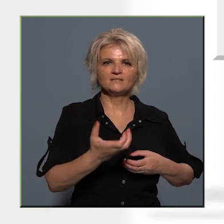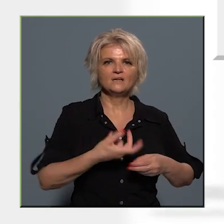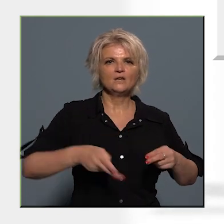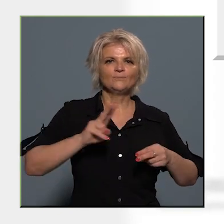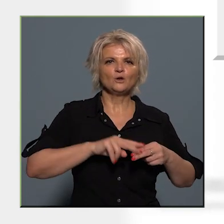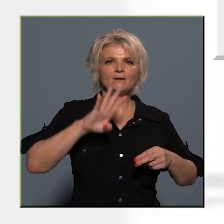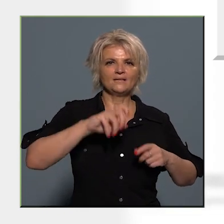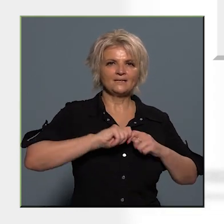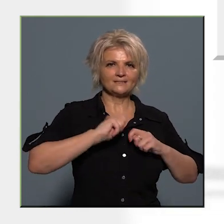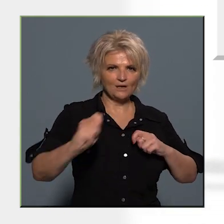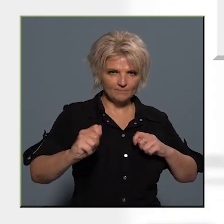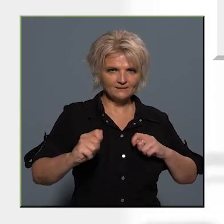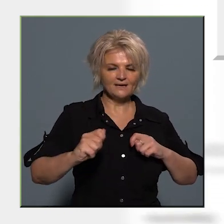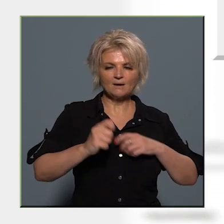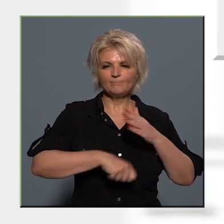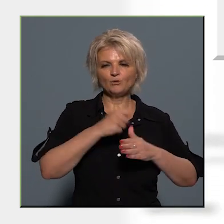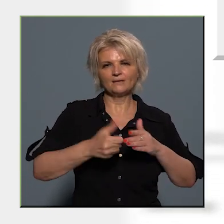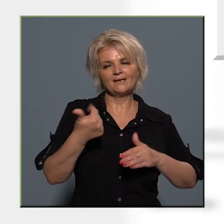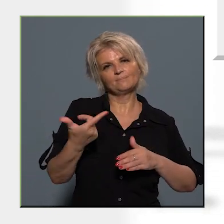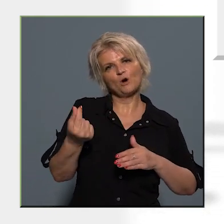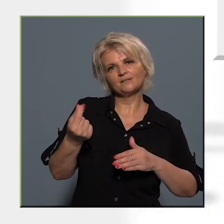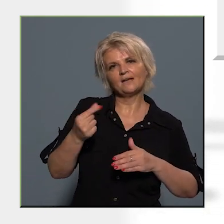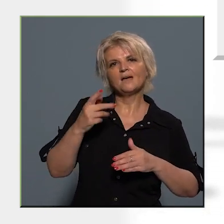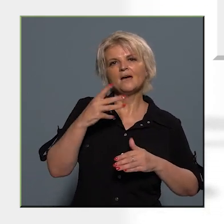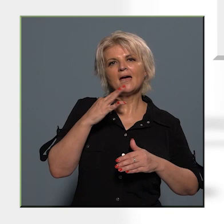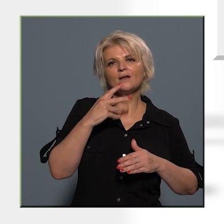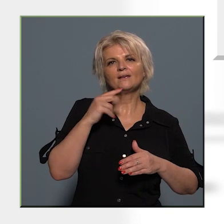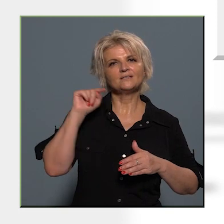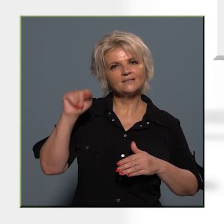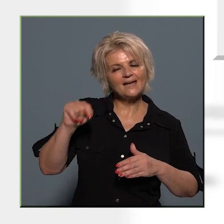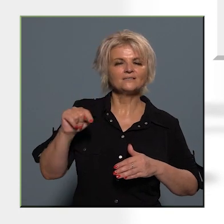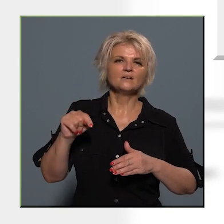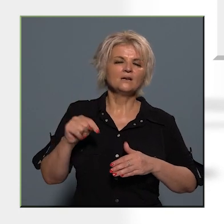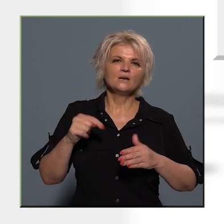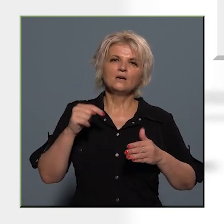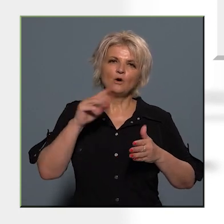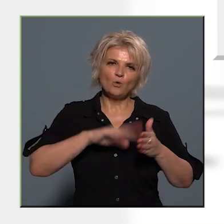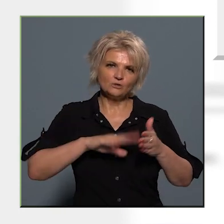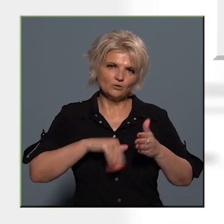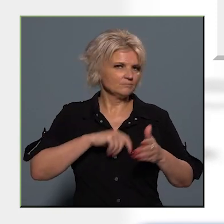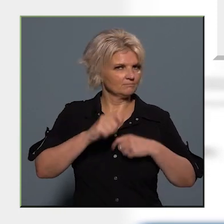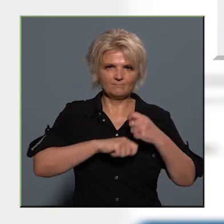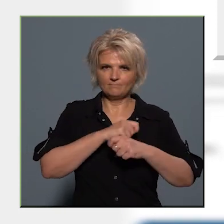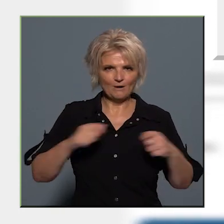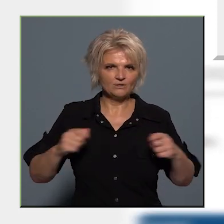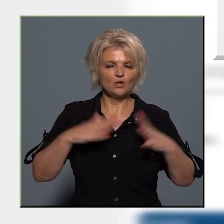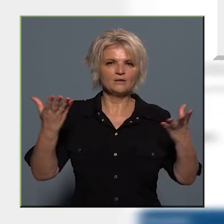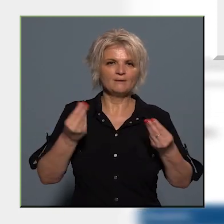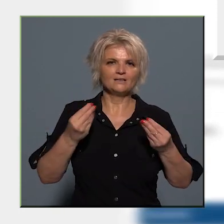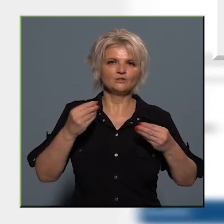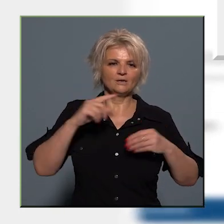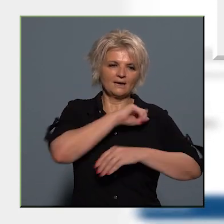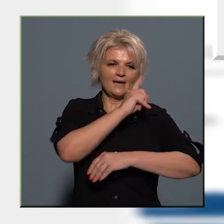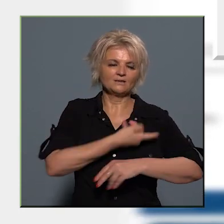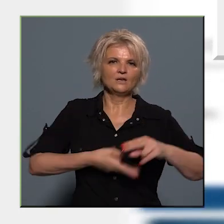km hosszú, és a projekt egyik partnere, az RWE szerint ez a legköltséghatékonyabb megoldás nagy mennyiségű energia több